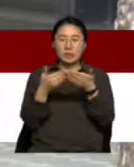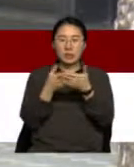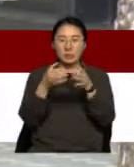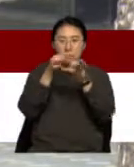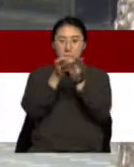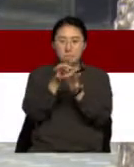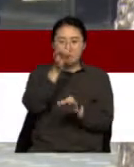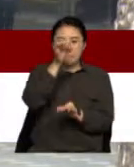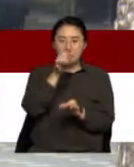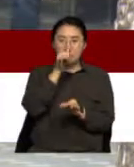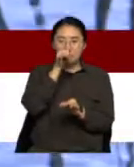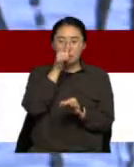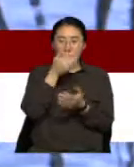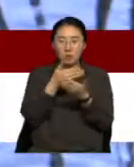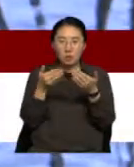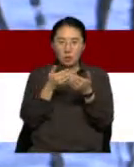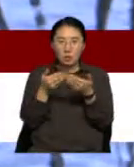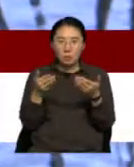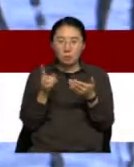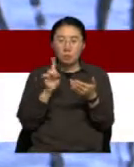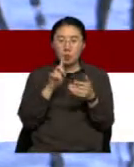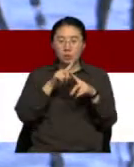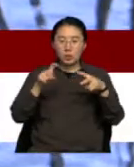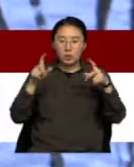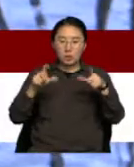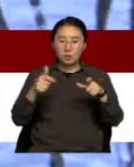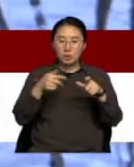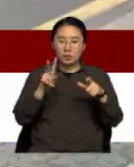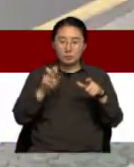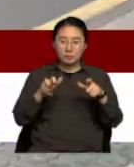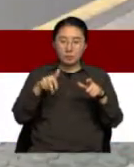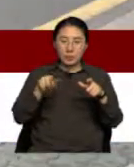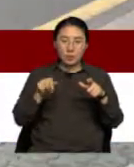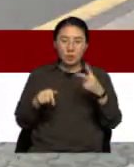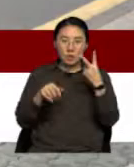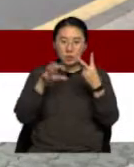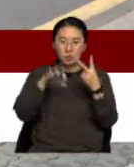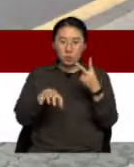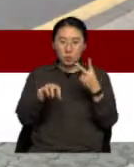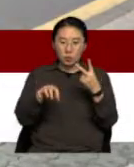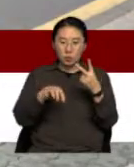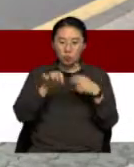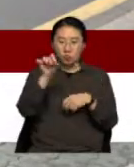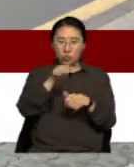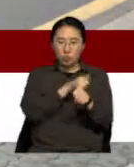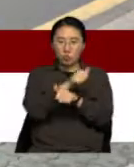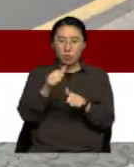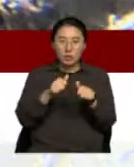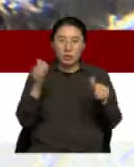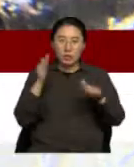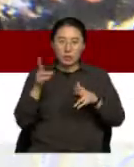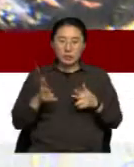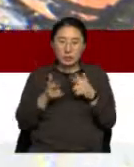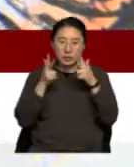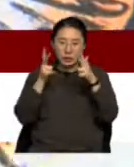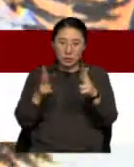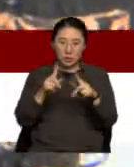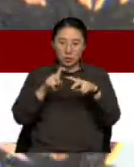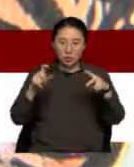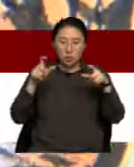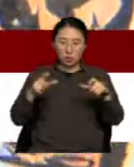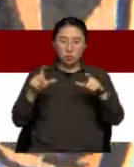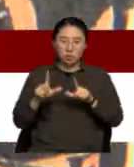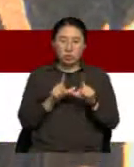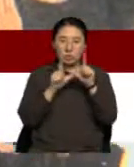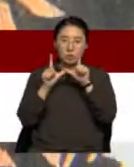그려졌습니다. 이번 민화거리 조성은 서대문구 남과자 이동 주민자치위원회와 학생들의 자원봉사,